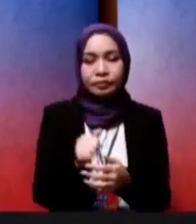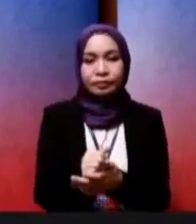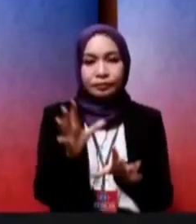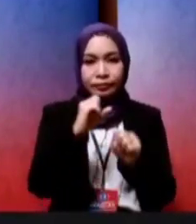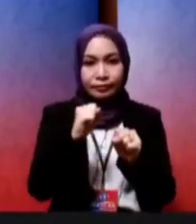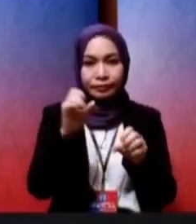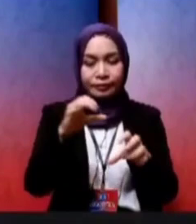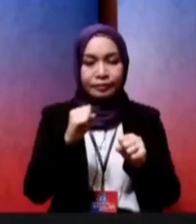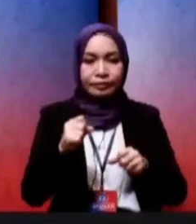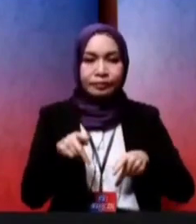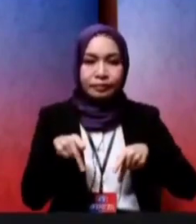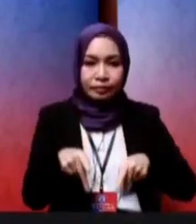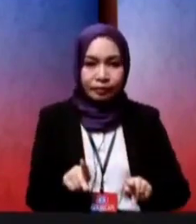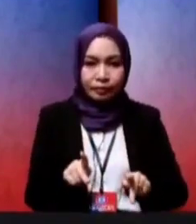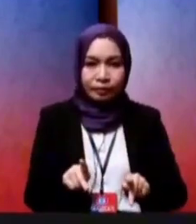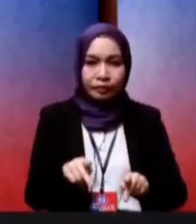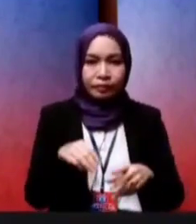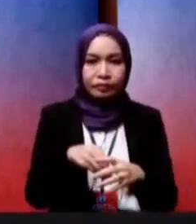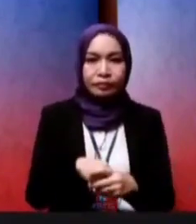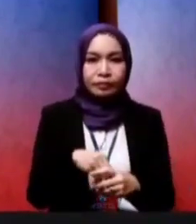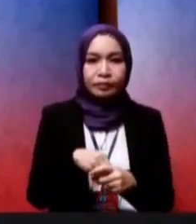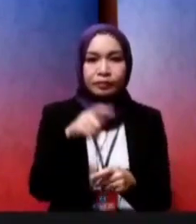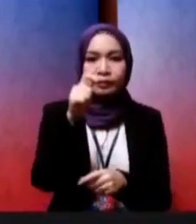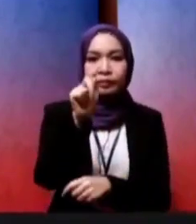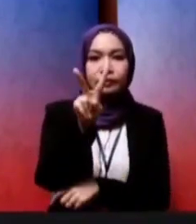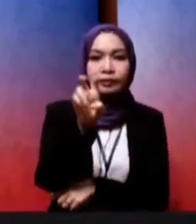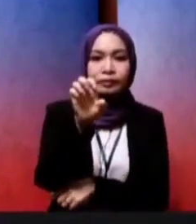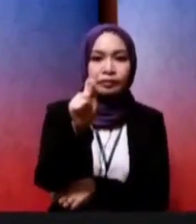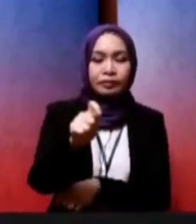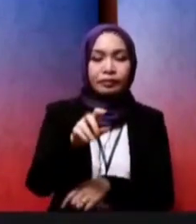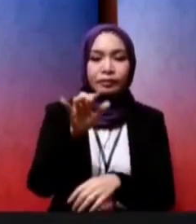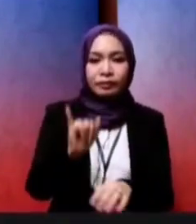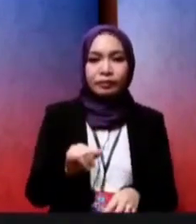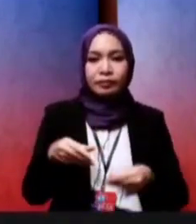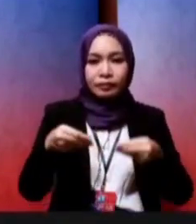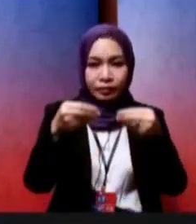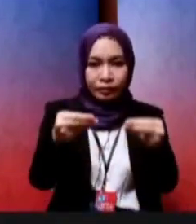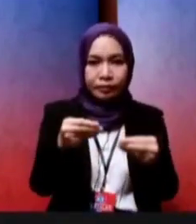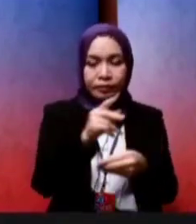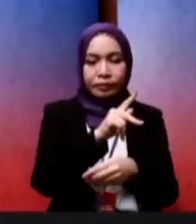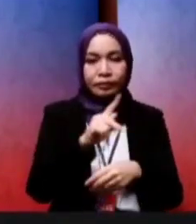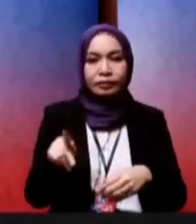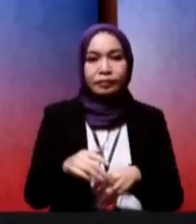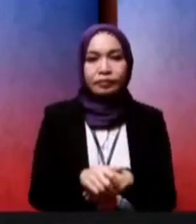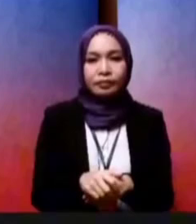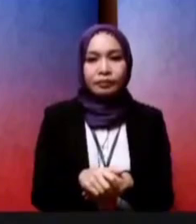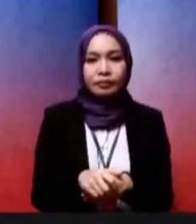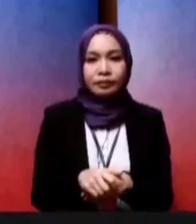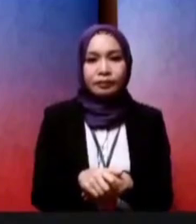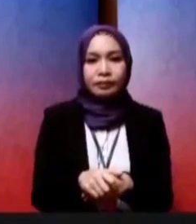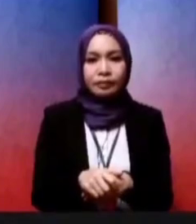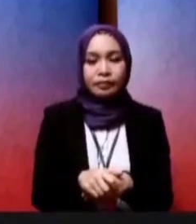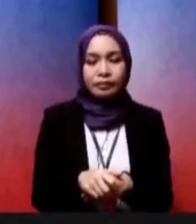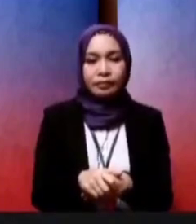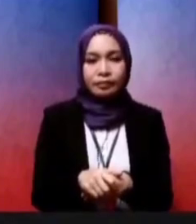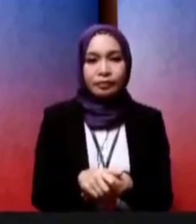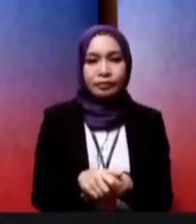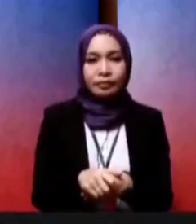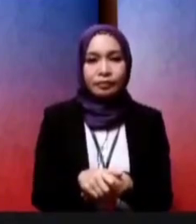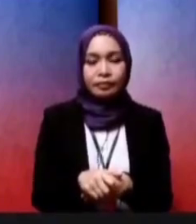peluang dalam tawaran tvet yang diberikan ramai anggota kita juga datang daripada golongan